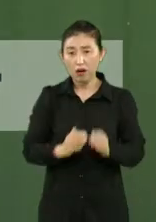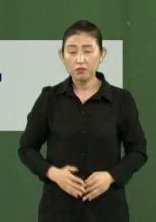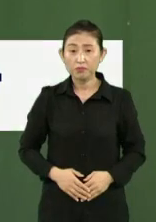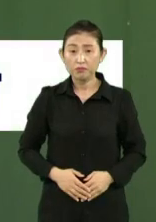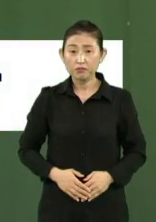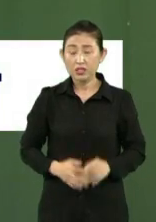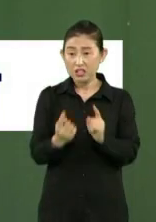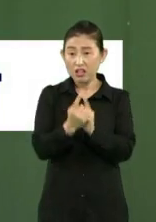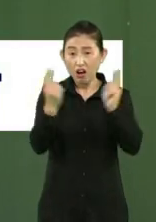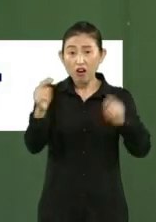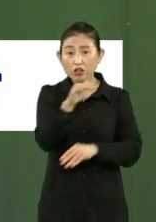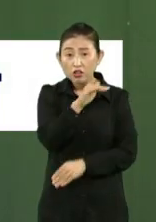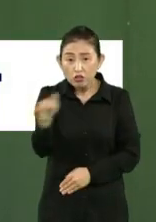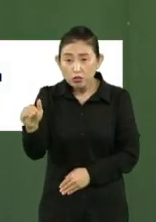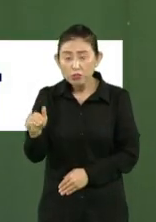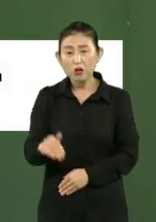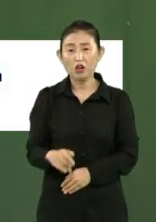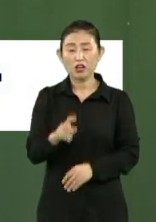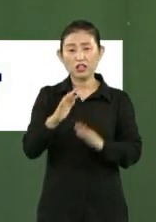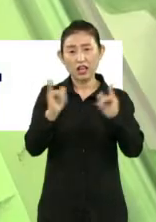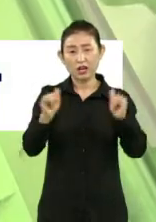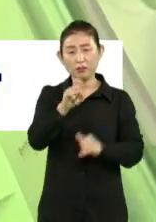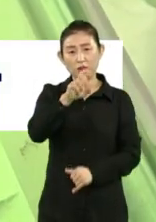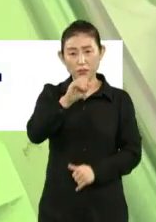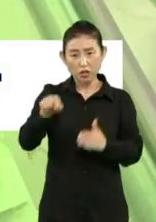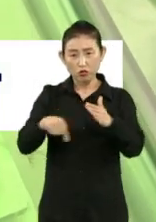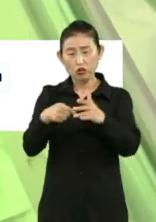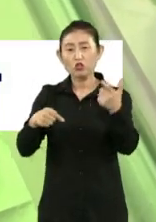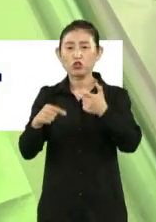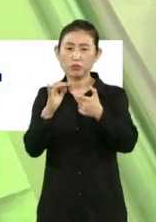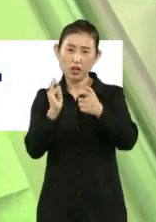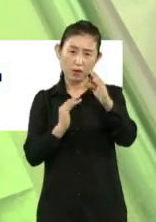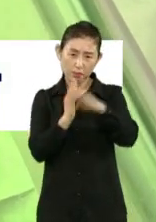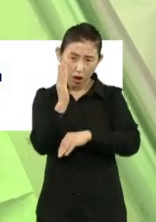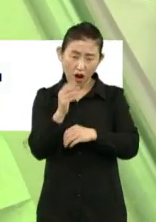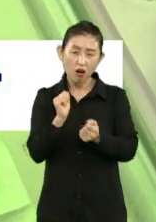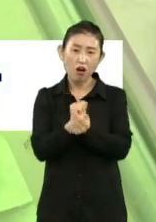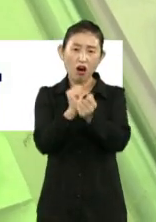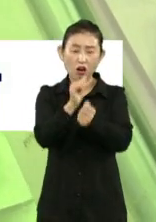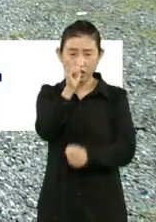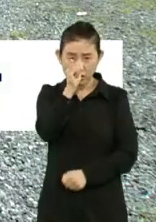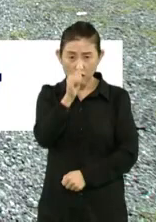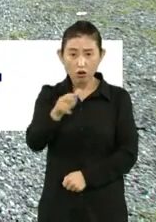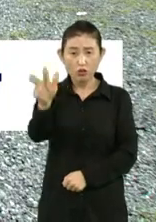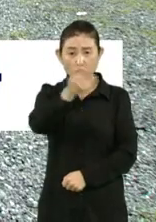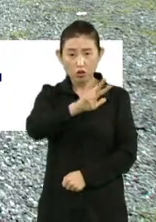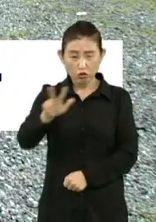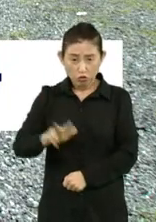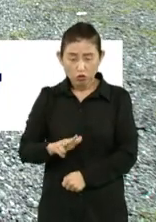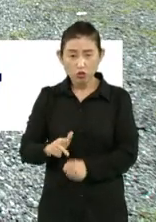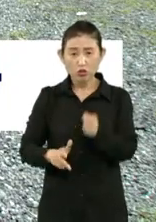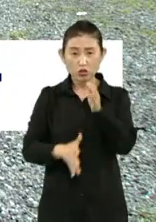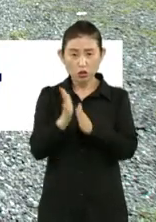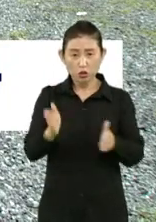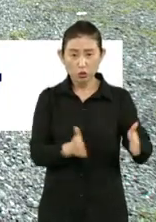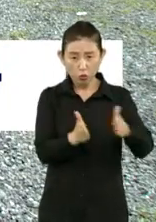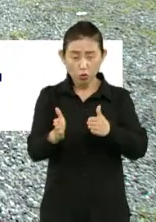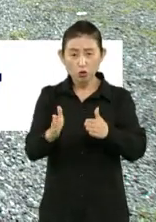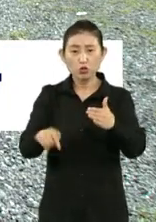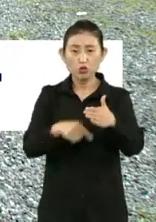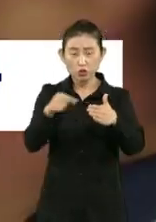거리두기 4단계 기준 인구 10만 명당 60명을 이미 넘어 대전은 전국 17개 시도 중 인구 대비 확진자